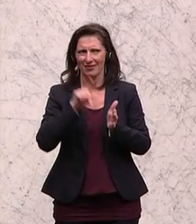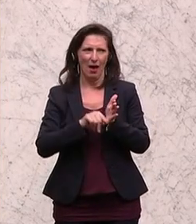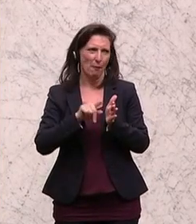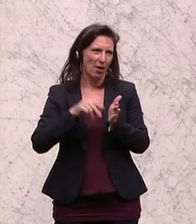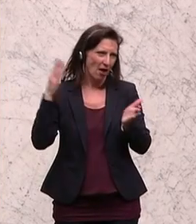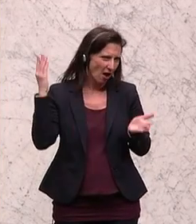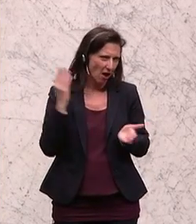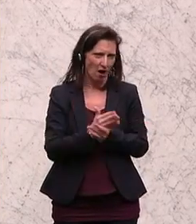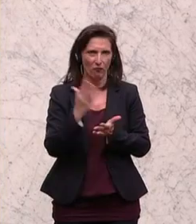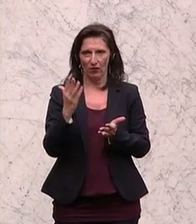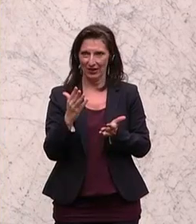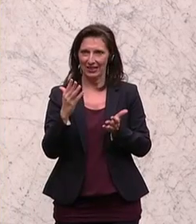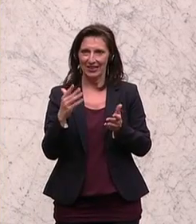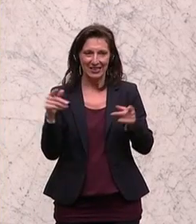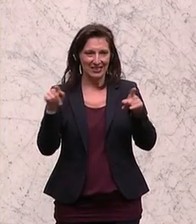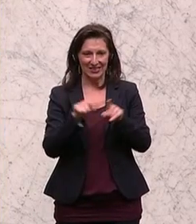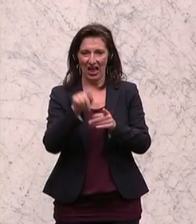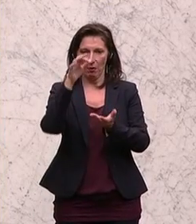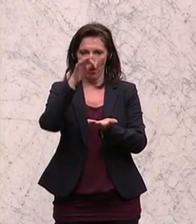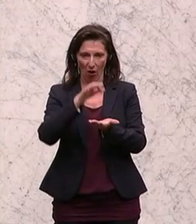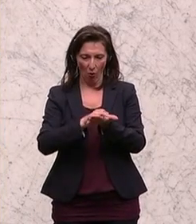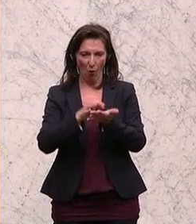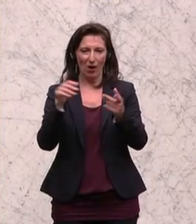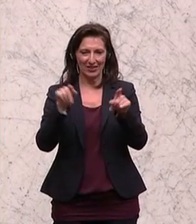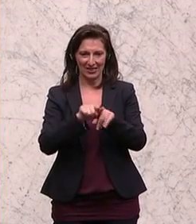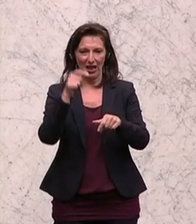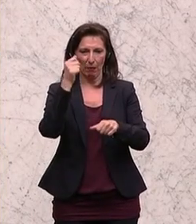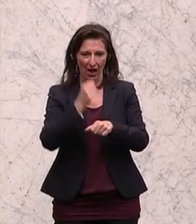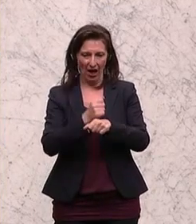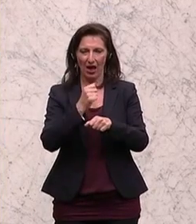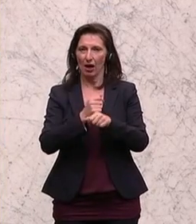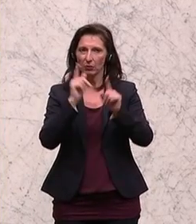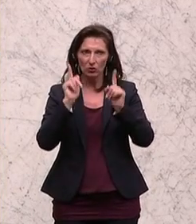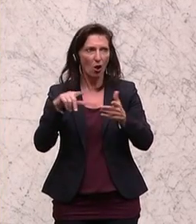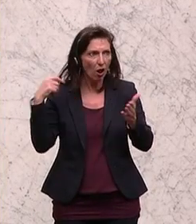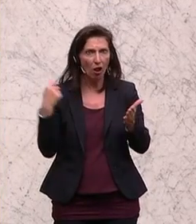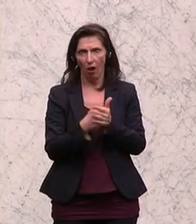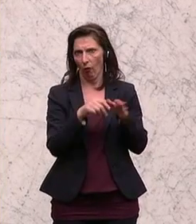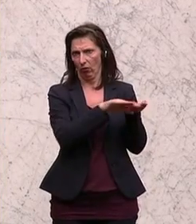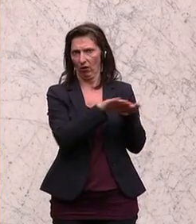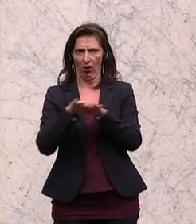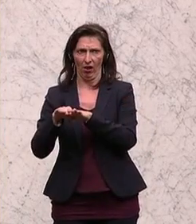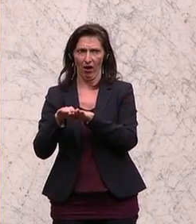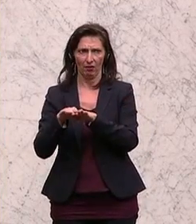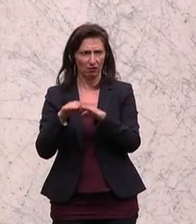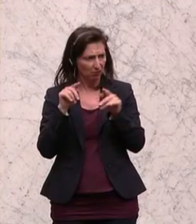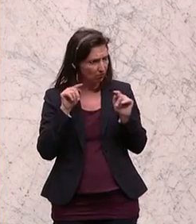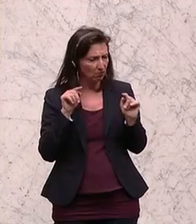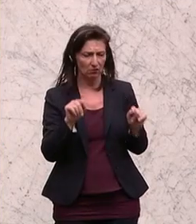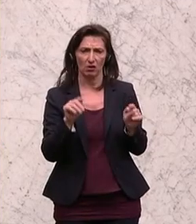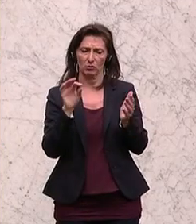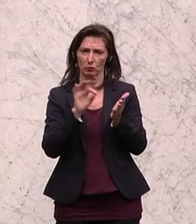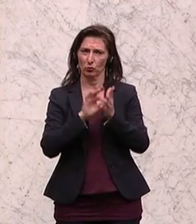für gleiche Arbeit am gleichen Ort. Dieses soziale Prinzip muss in der EU endlich durchgesetzt werden. Und